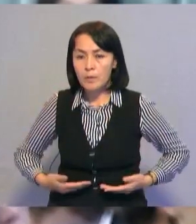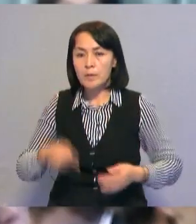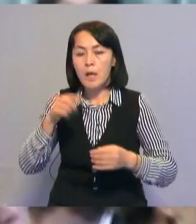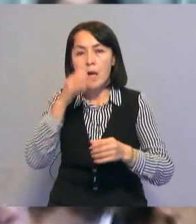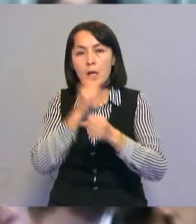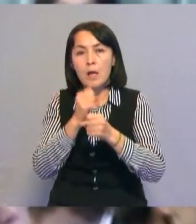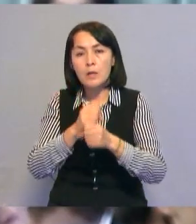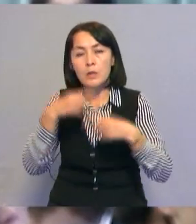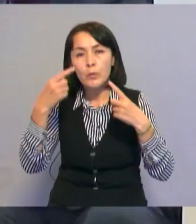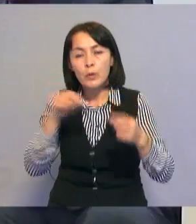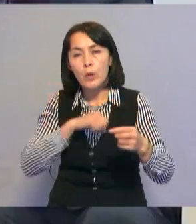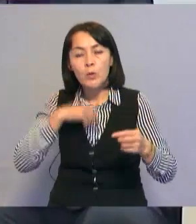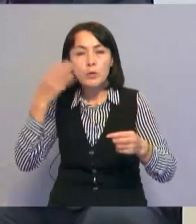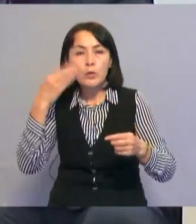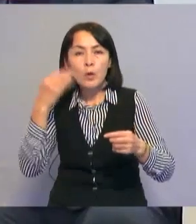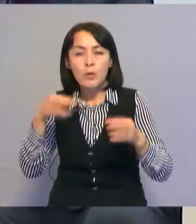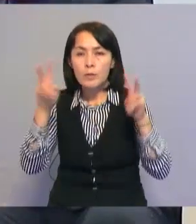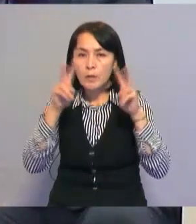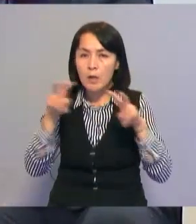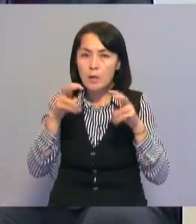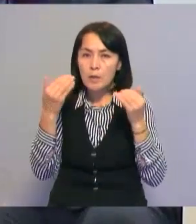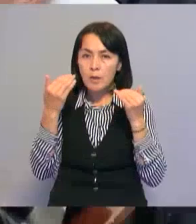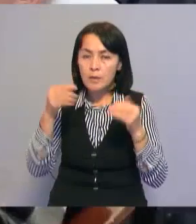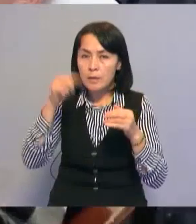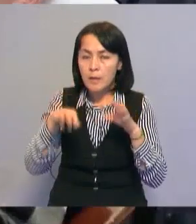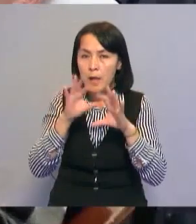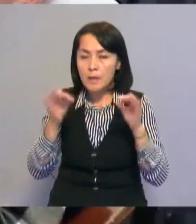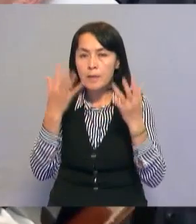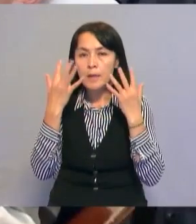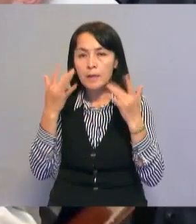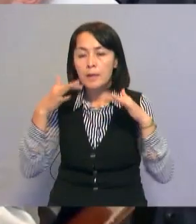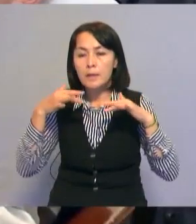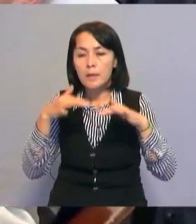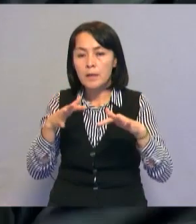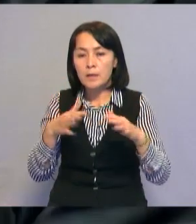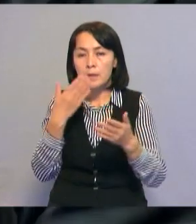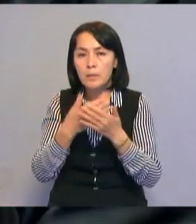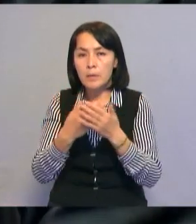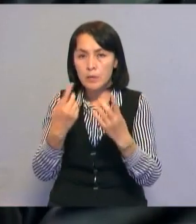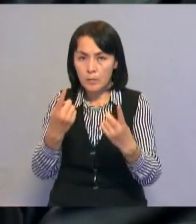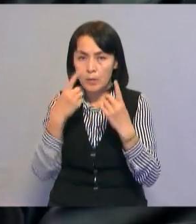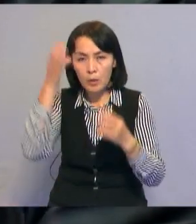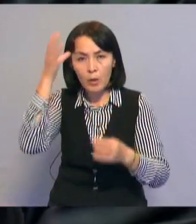а использует экзистенциальный анализ и феноменологический подход для объяснения некоторых решений и поступков великого ученого.